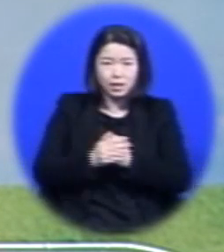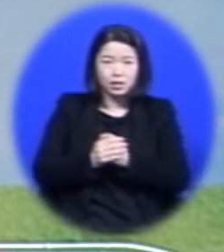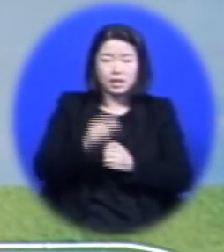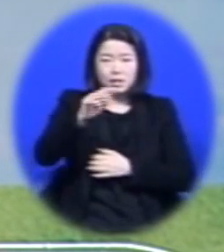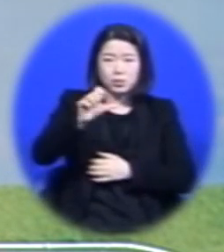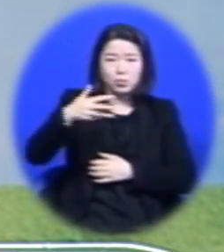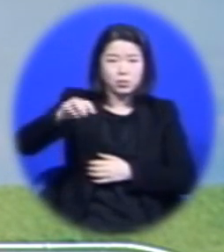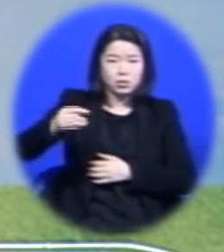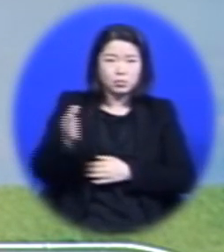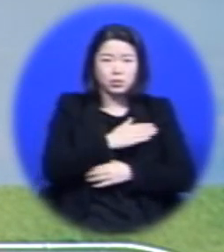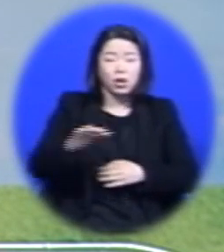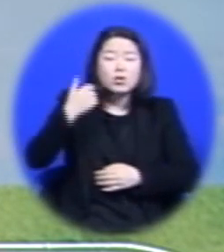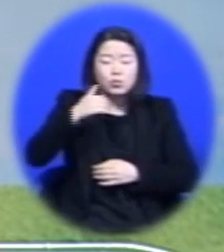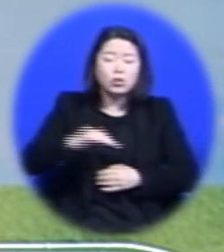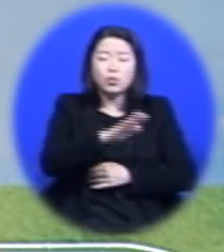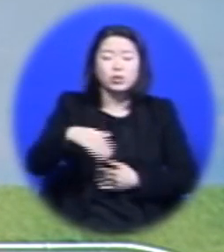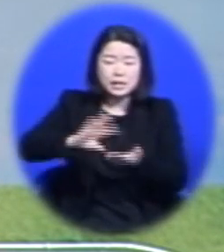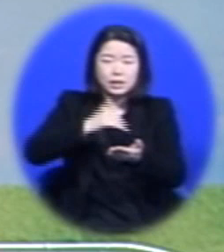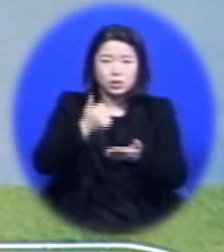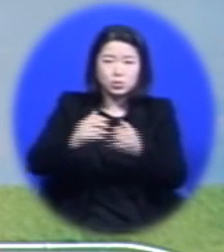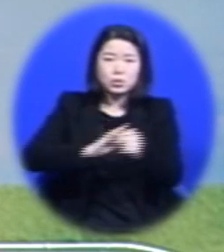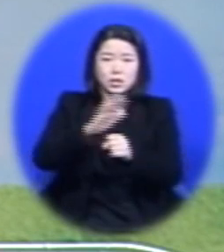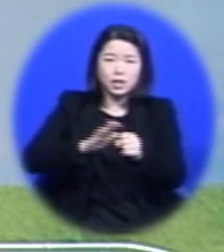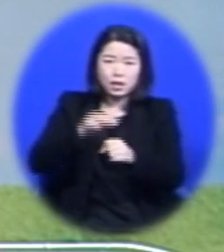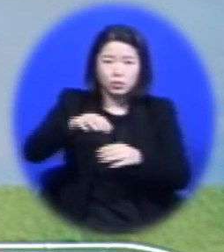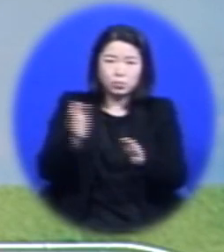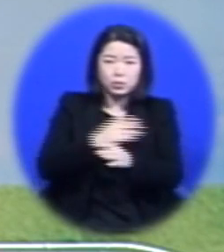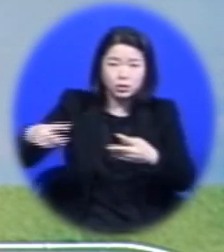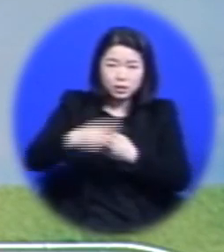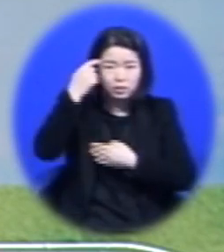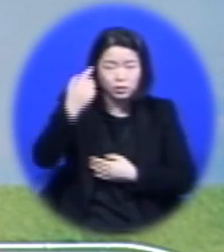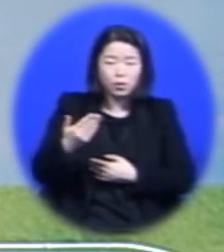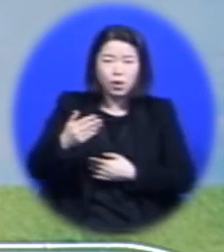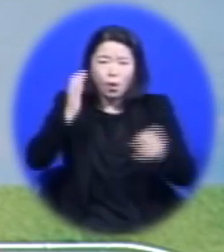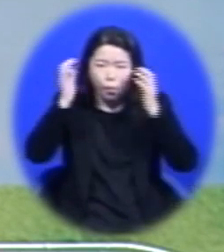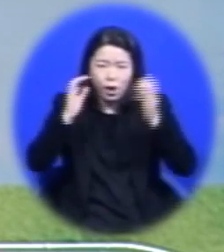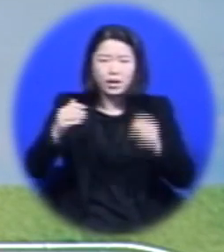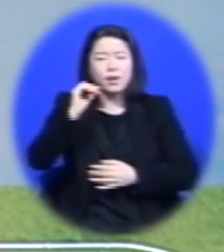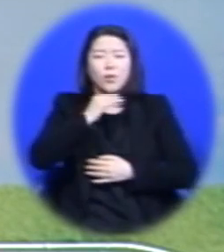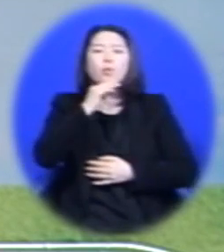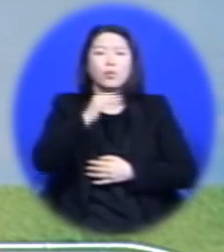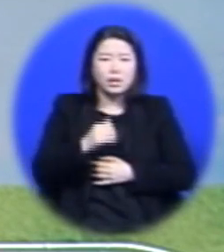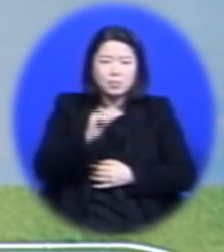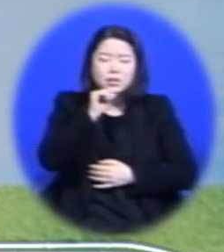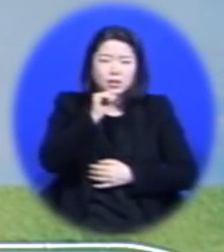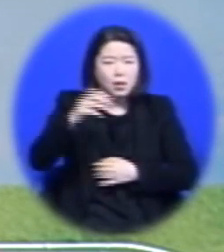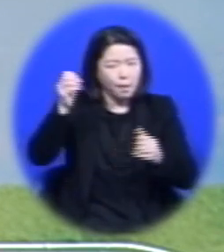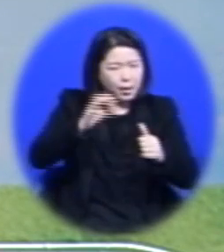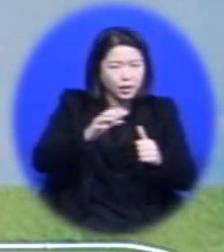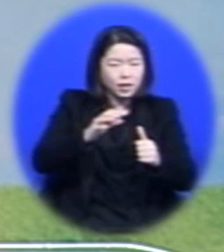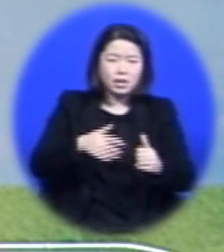35절 부터 누가 우리를 그리스도의 사랑에서 끊으리요 한란 이나 홍 거나 박혜나 기근이나 적신 이나